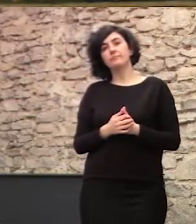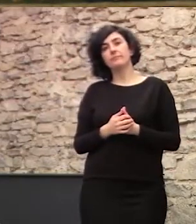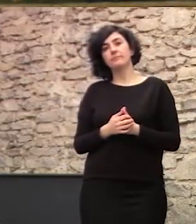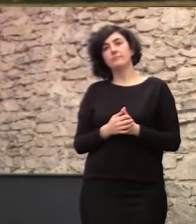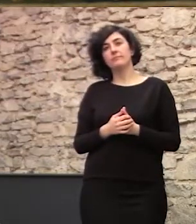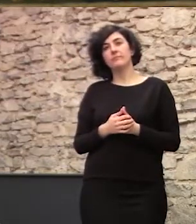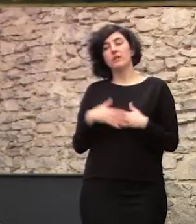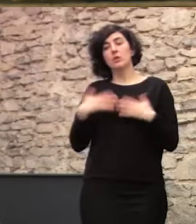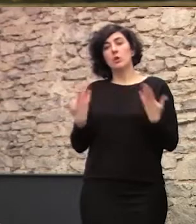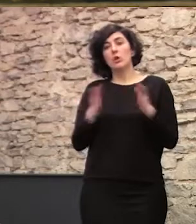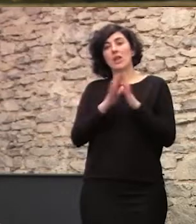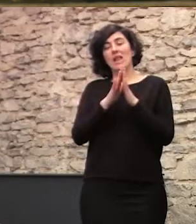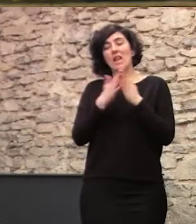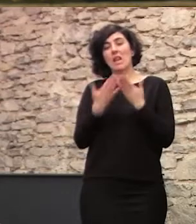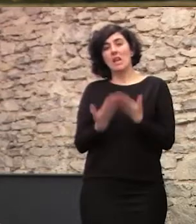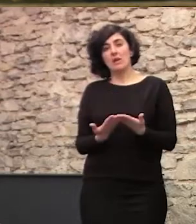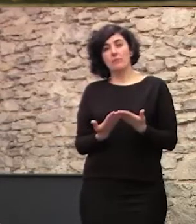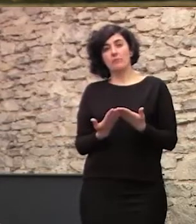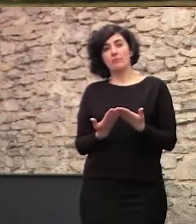eta orduan liburuan